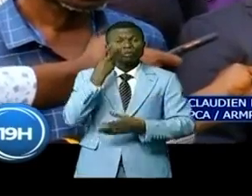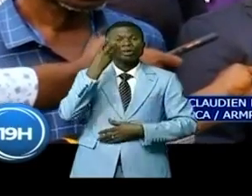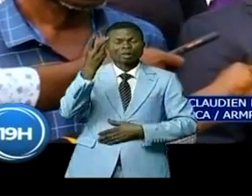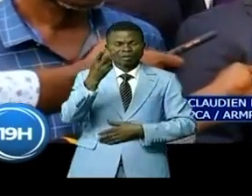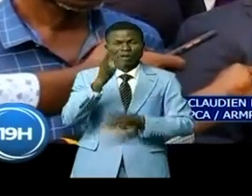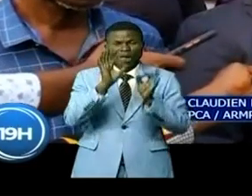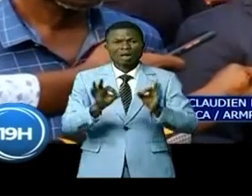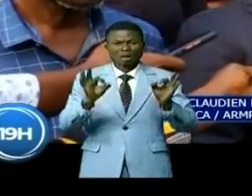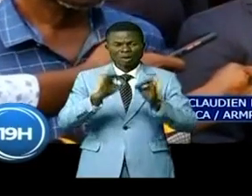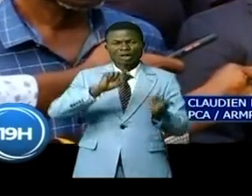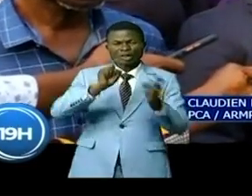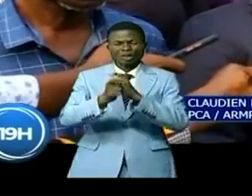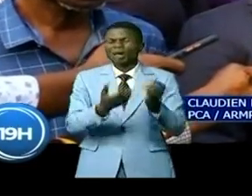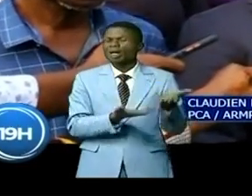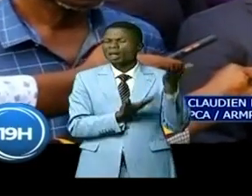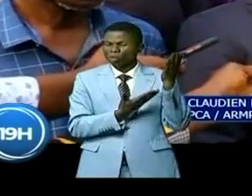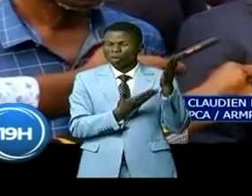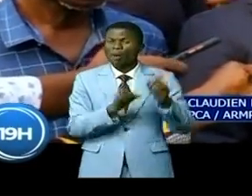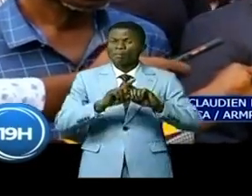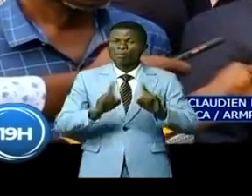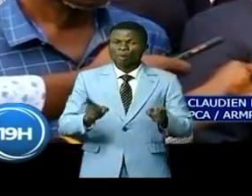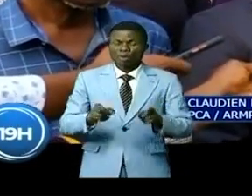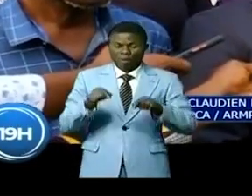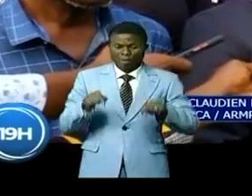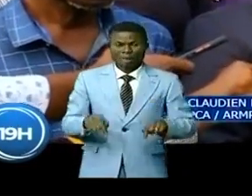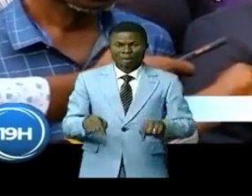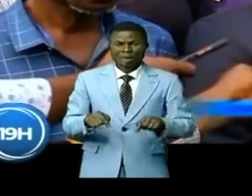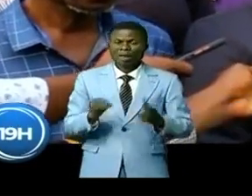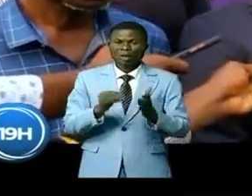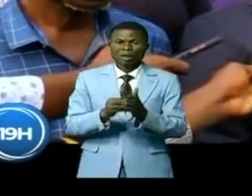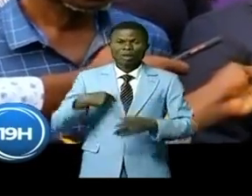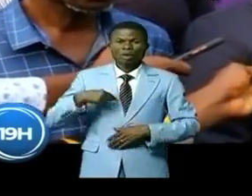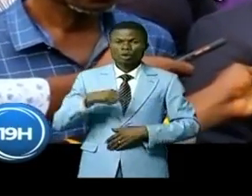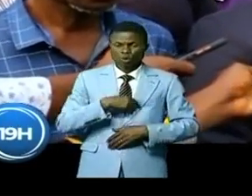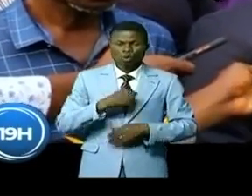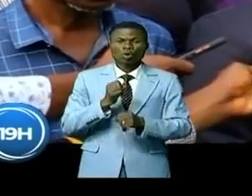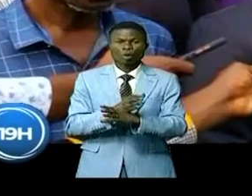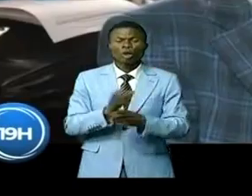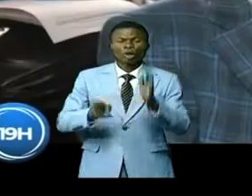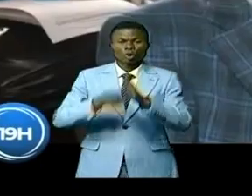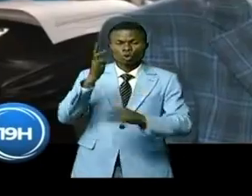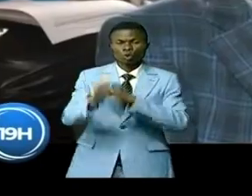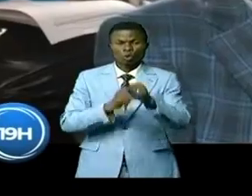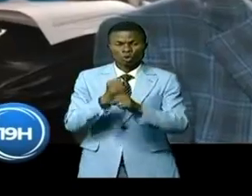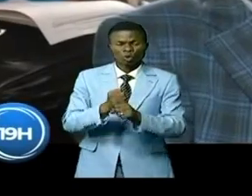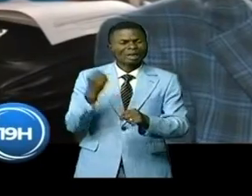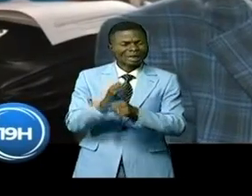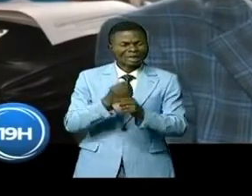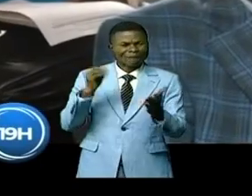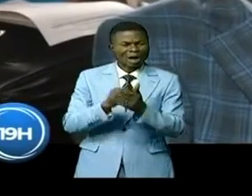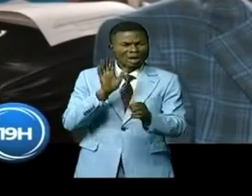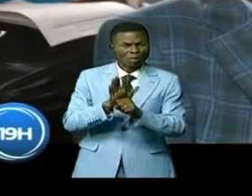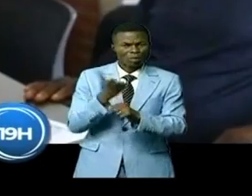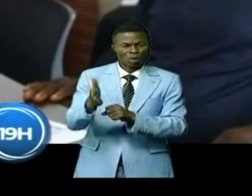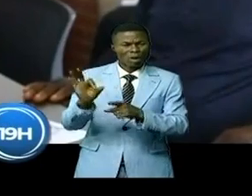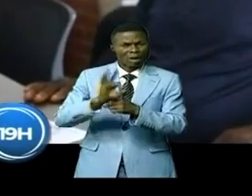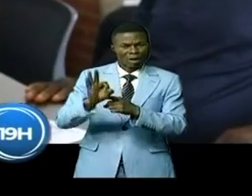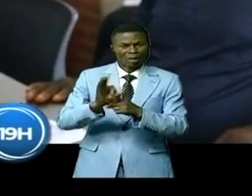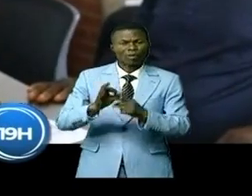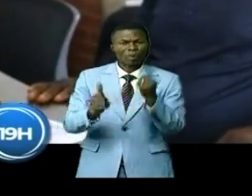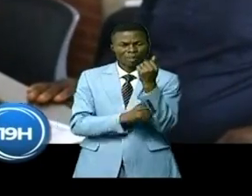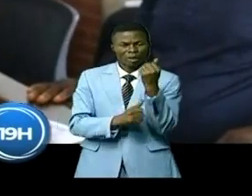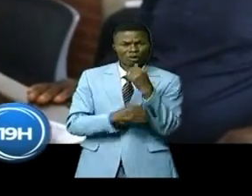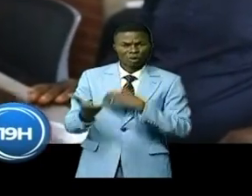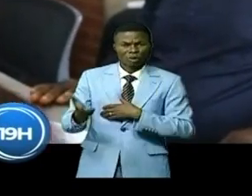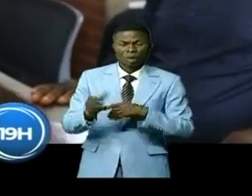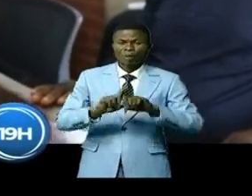une réforme majeure, mais à ce jour, encore 12 ans après, il reste encore beaucoup à faire dans la formation des gens.